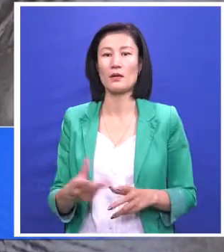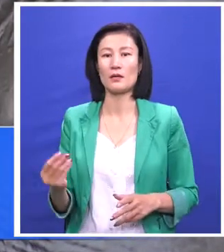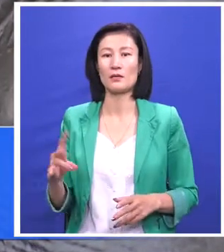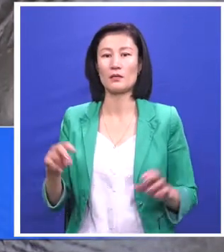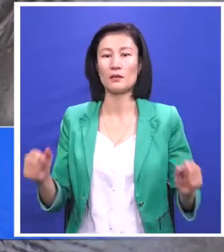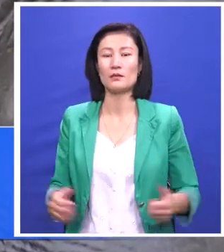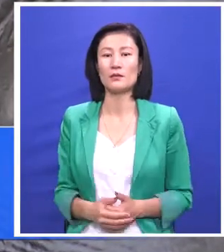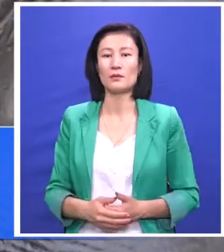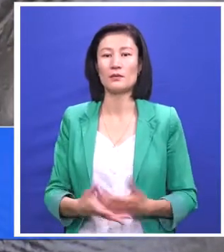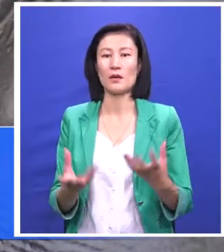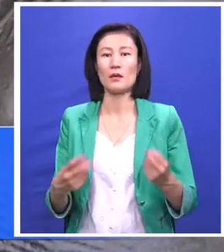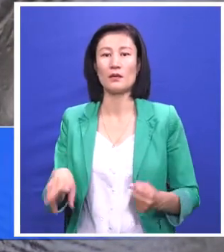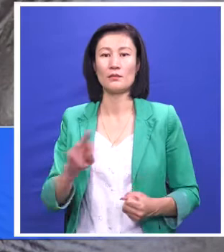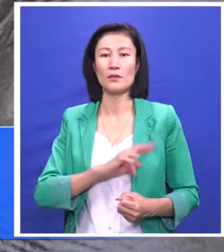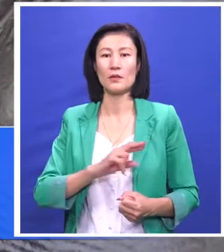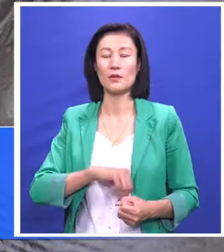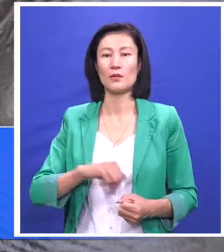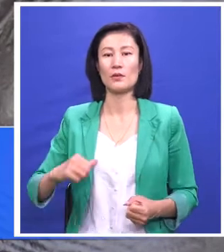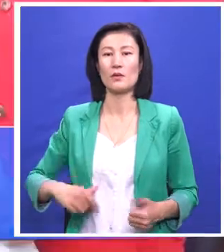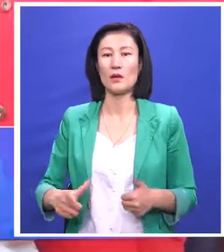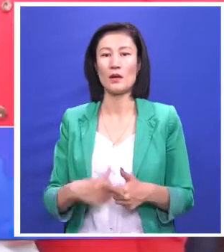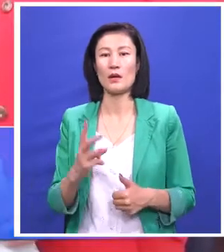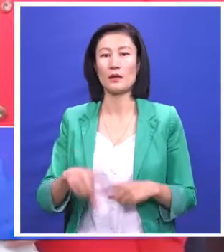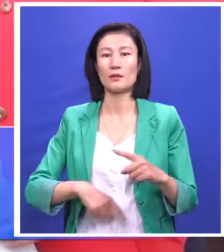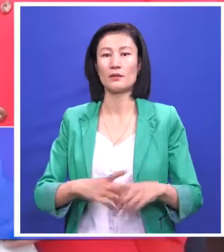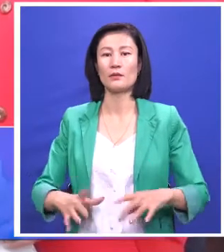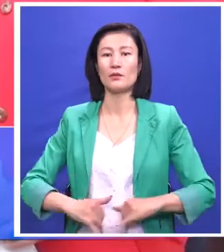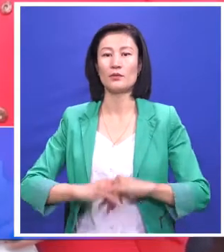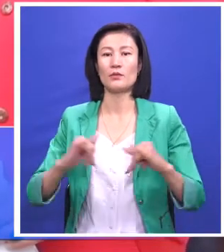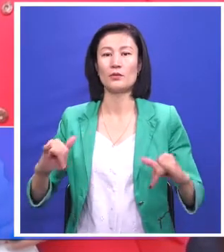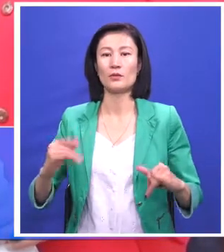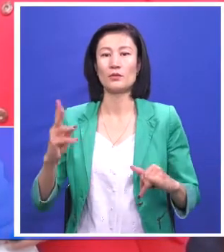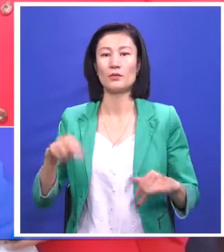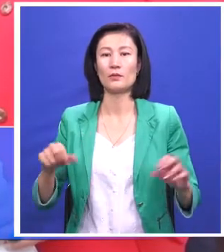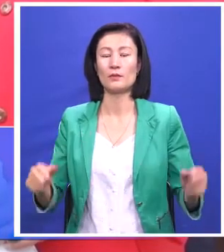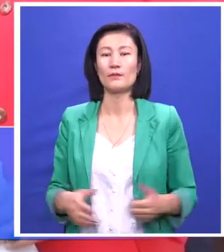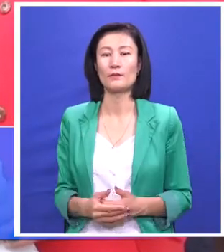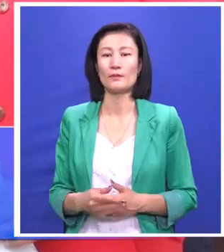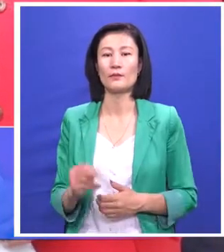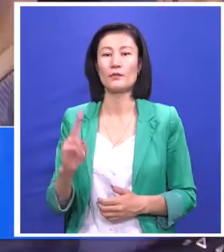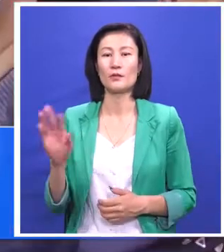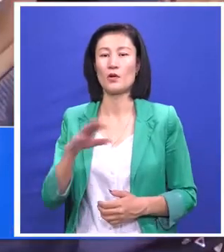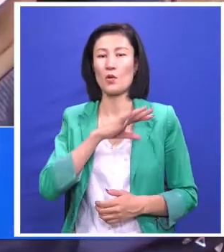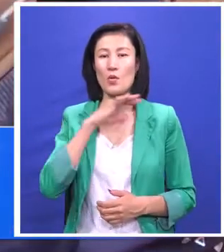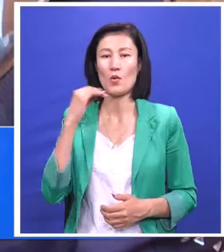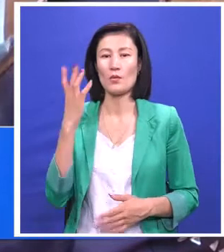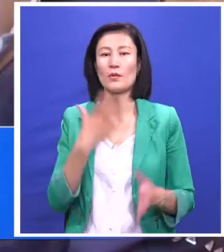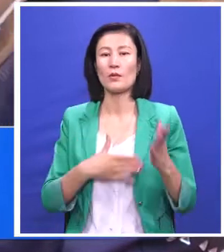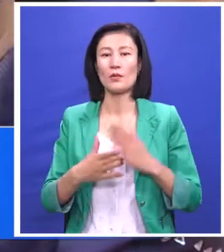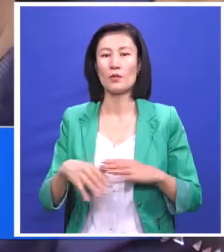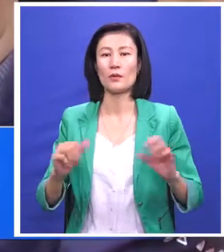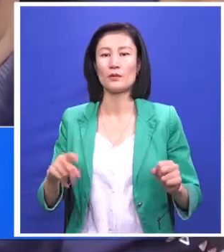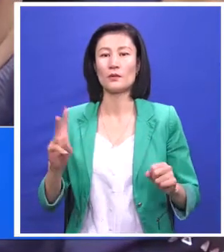үлесі үшін алған медалі де және өзге атақ марапаттары үлкен белестерге жол сілтейді. Қуатбеков талай шәкіртті